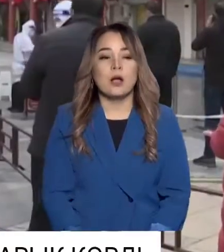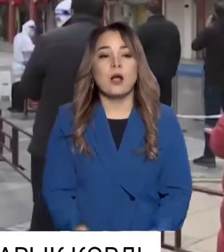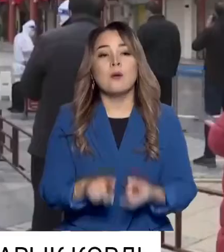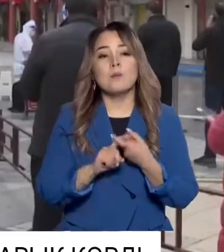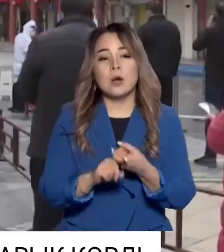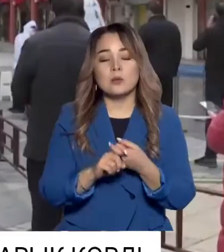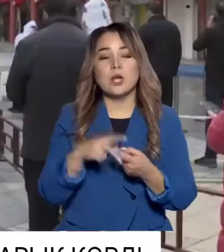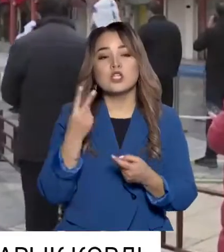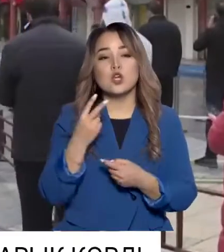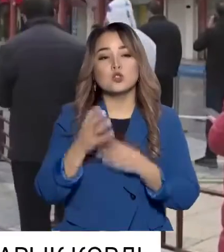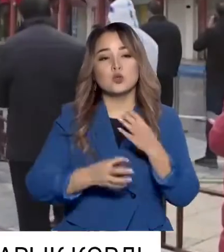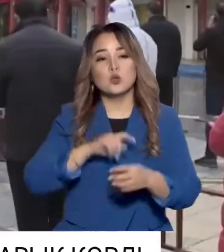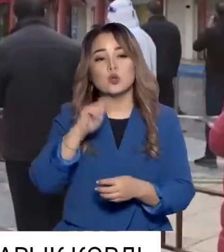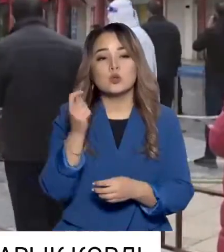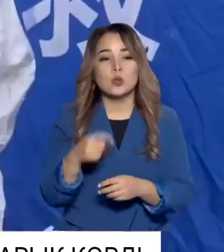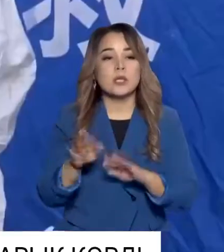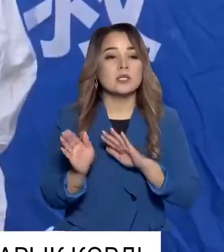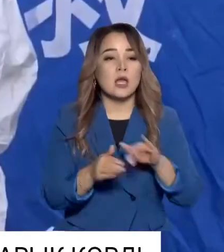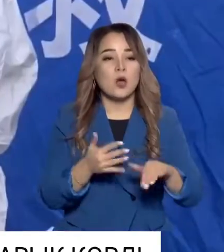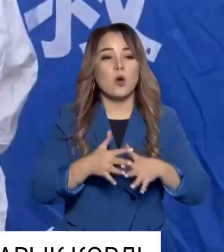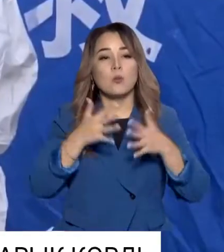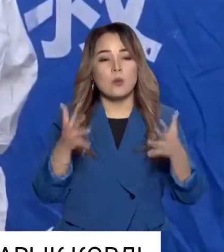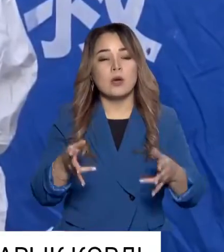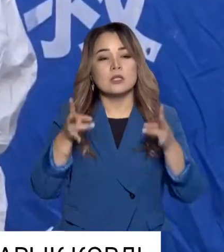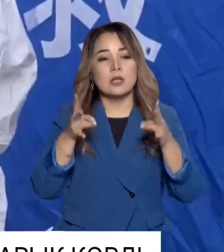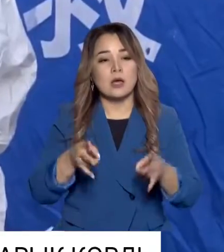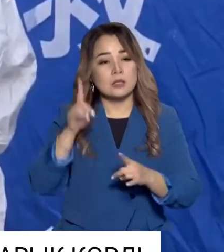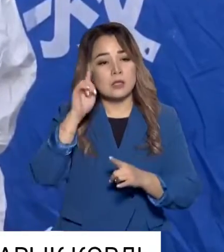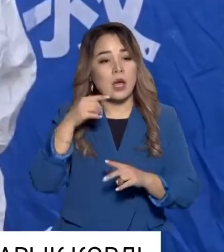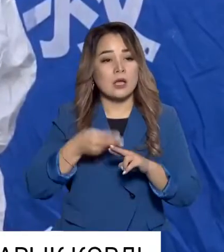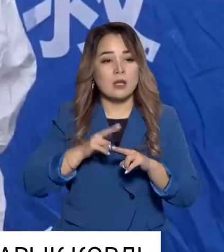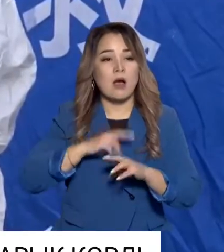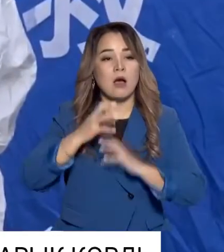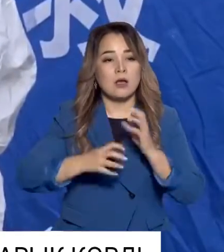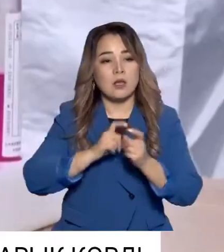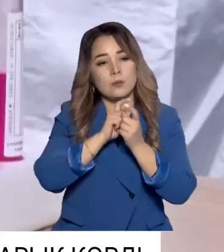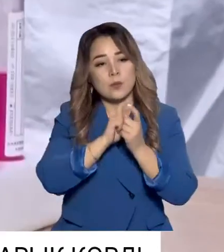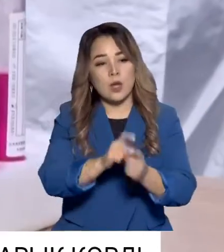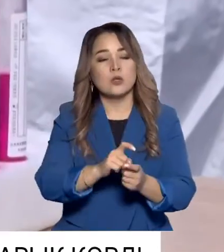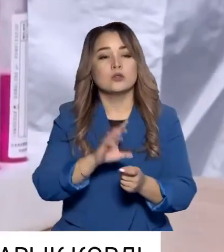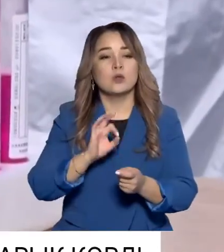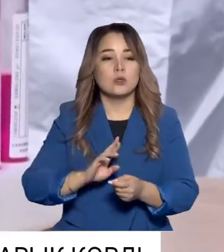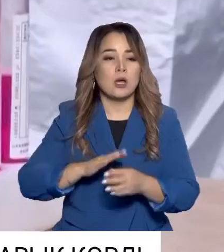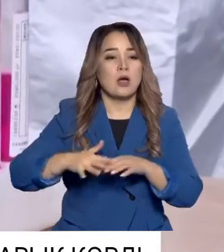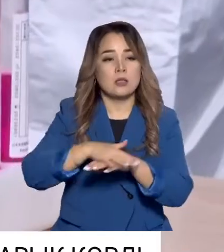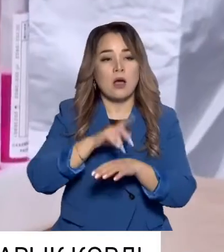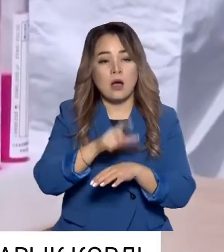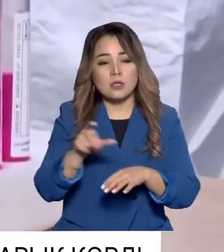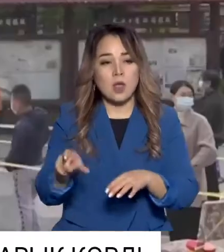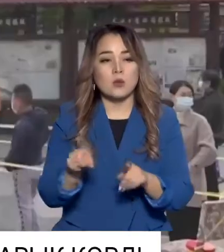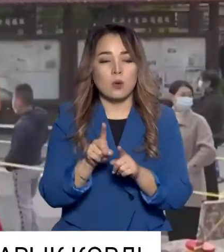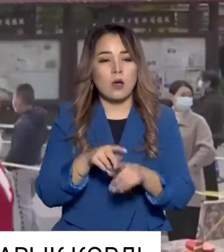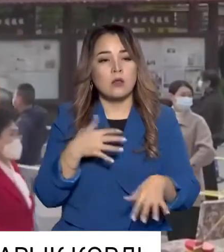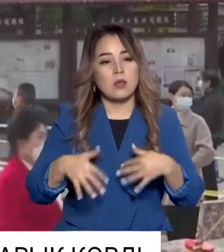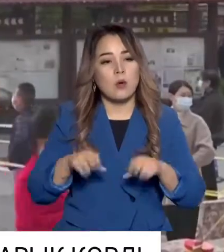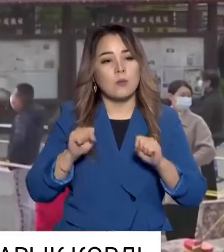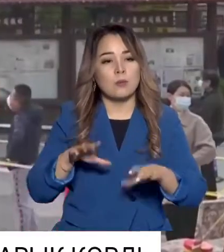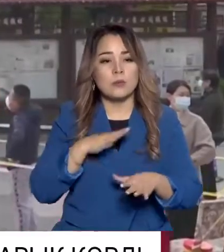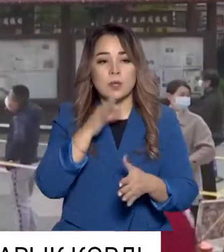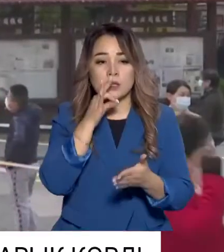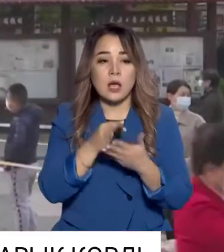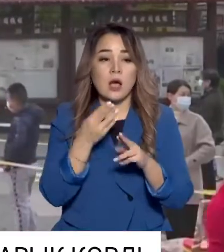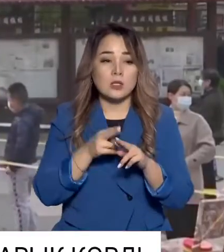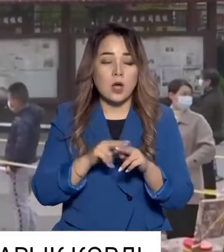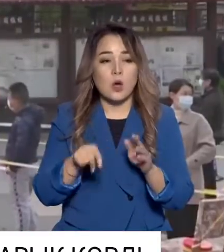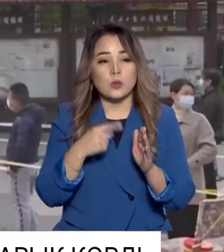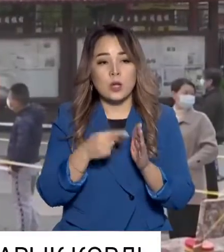Пандемия 2-ші дүниежүзілік соғыстан кейінгі ең үлкен апат. Енді әлем боп күреспесе әлеумет әлсірейді. Нобель сыйлығы лауреаттарының жуырдағы